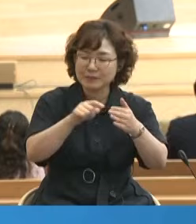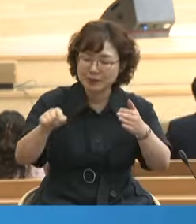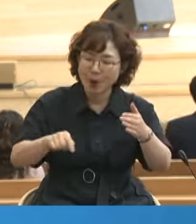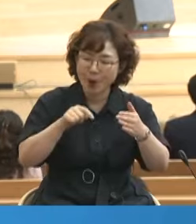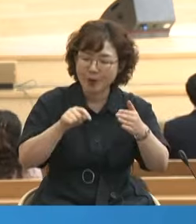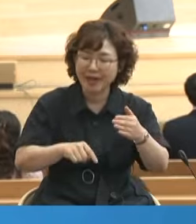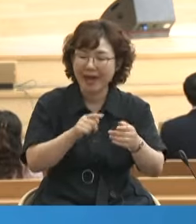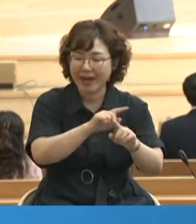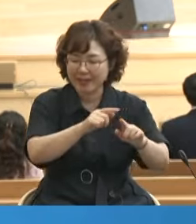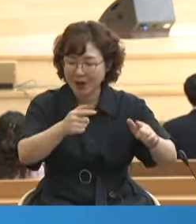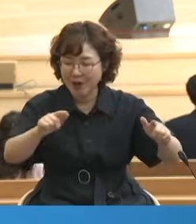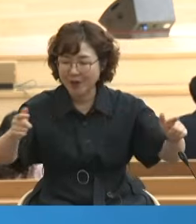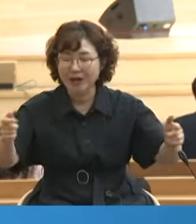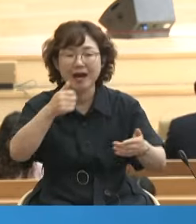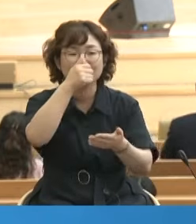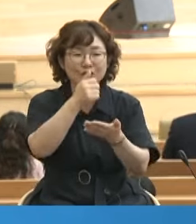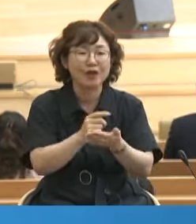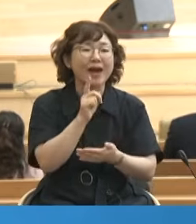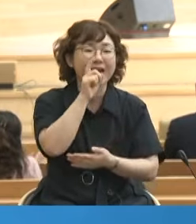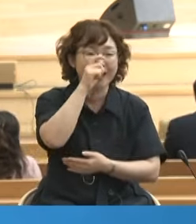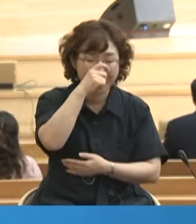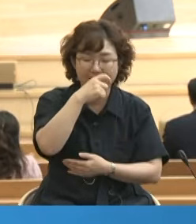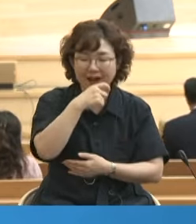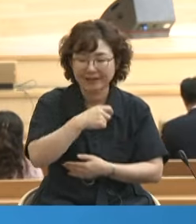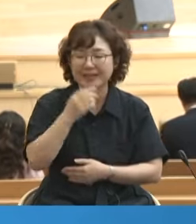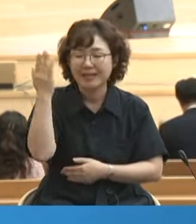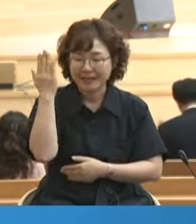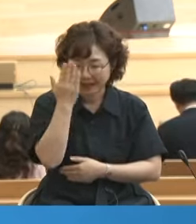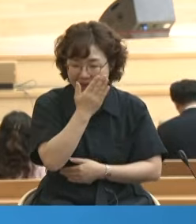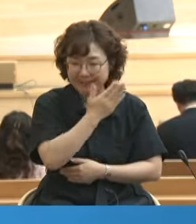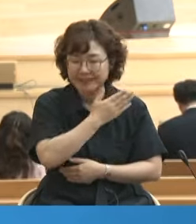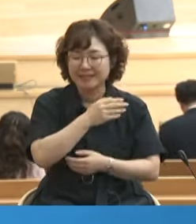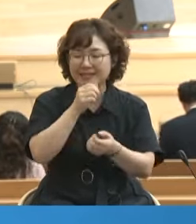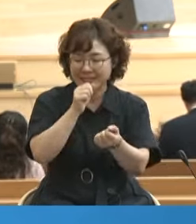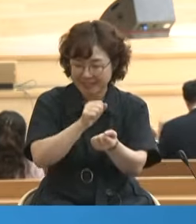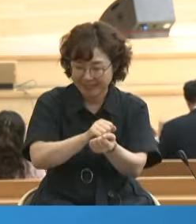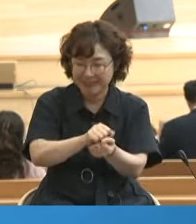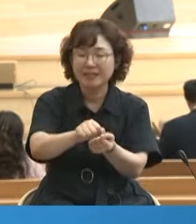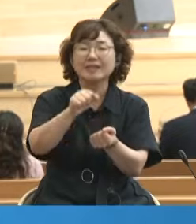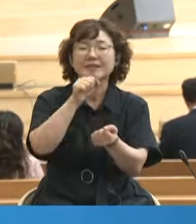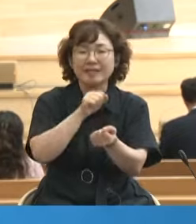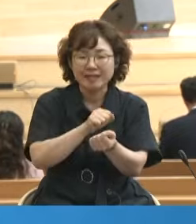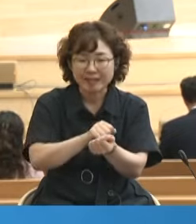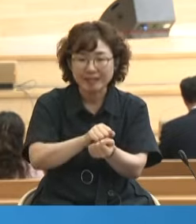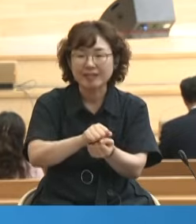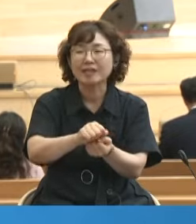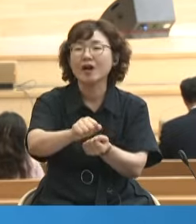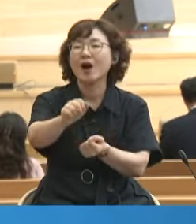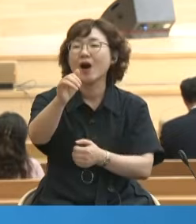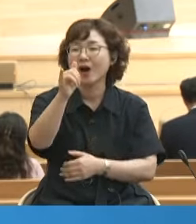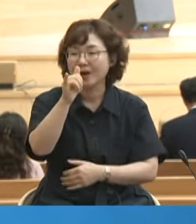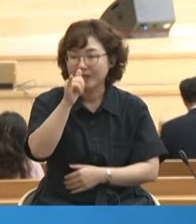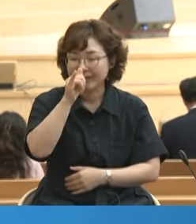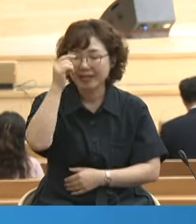마음속에 여러 가지 죄악 깨끗이